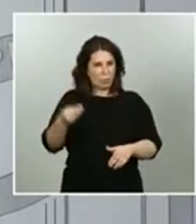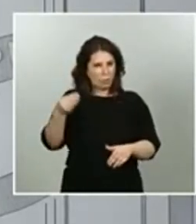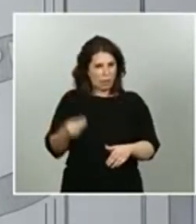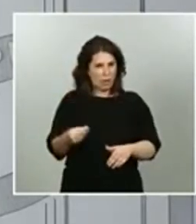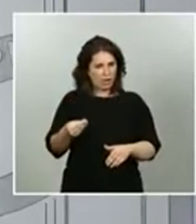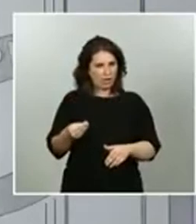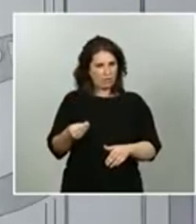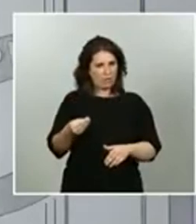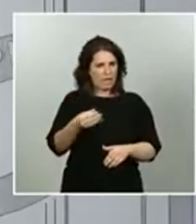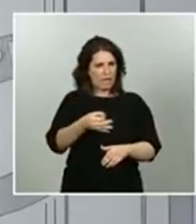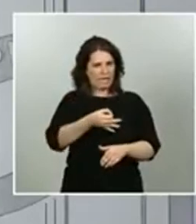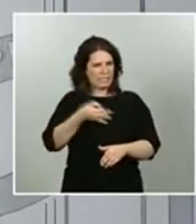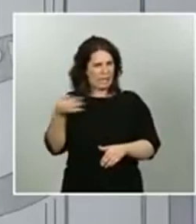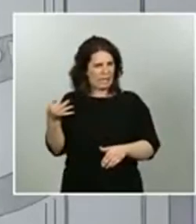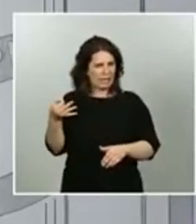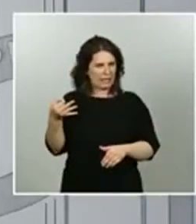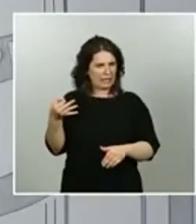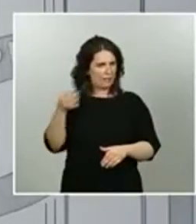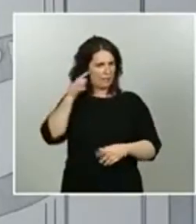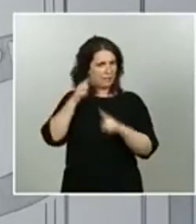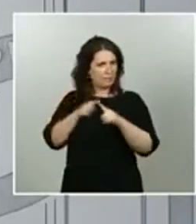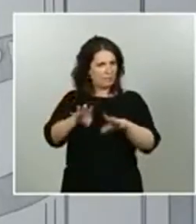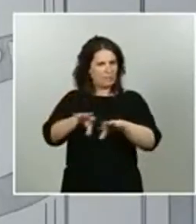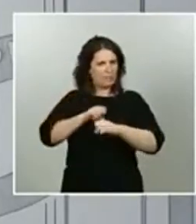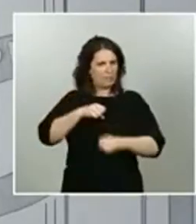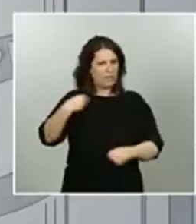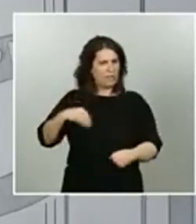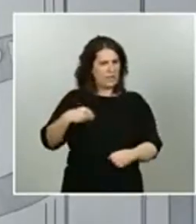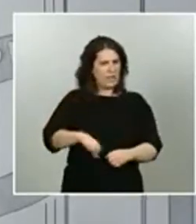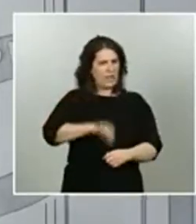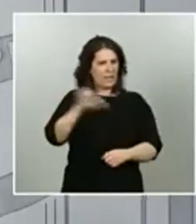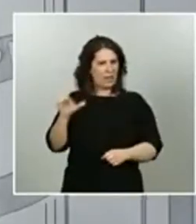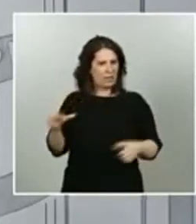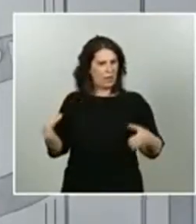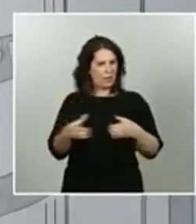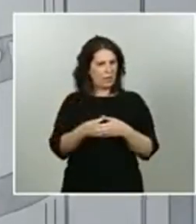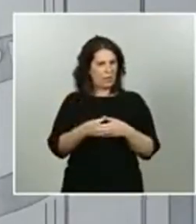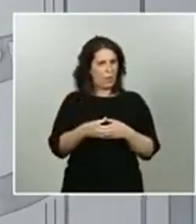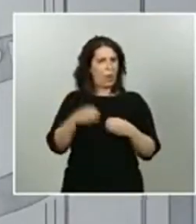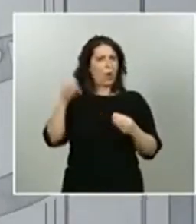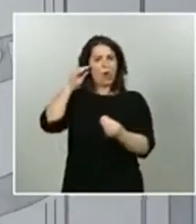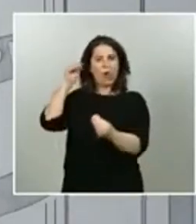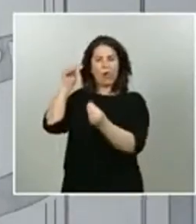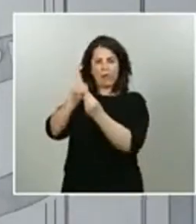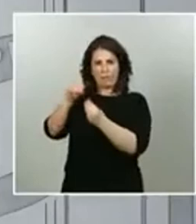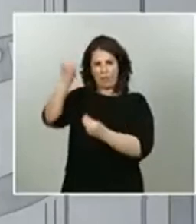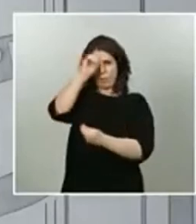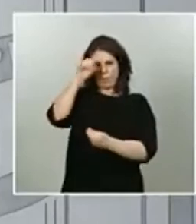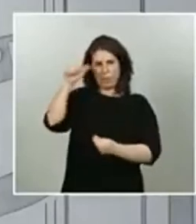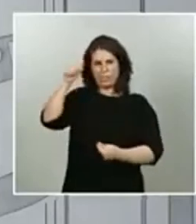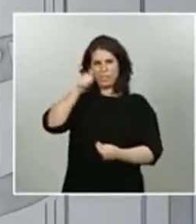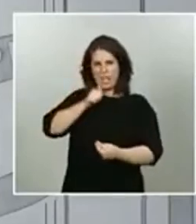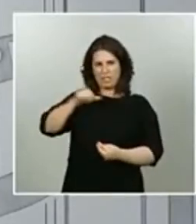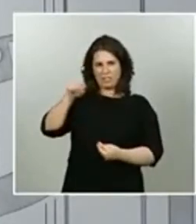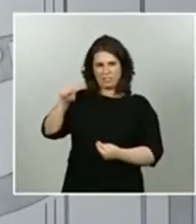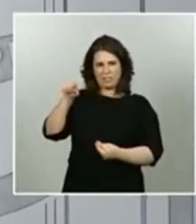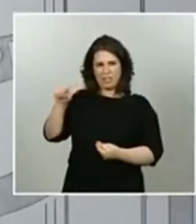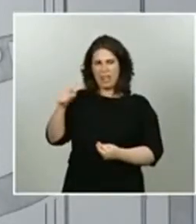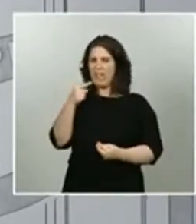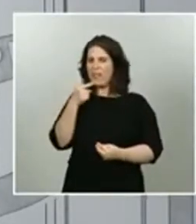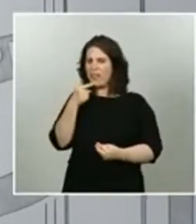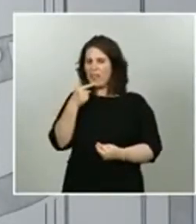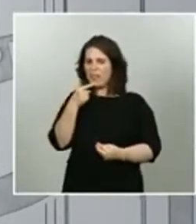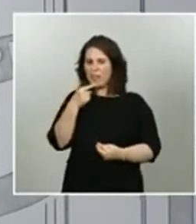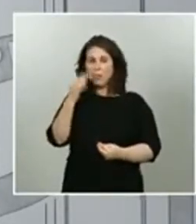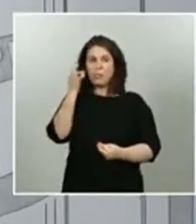con il presidente Sanchez. Estoy de acuerdo también con el presidente Sanchez. Il fatto che sia una donna è un valore aggiunto. Che il hecho quindi de que sea una mujer es un valor añadido.